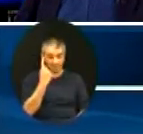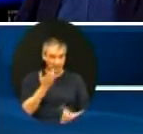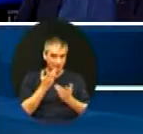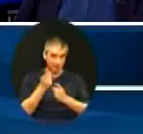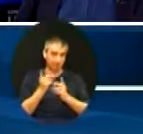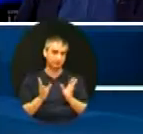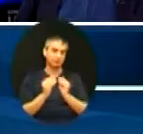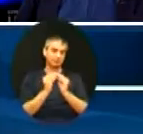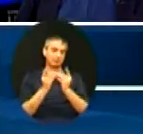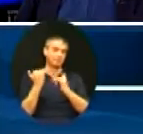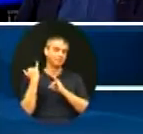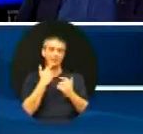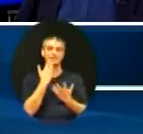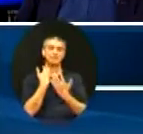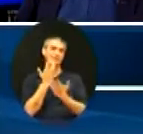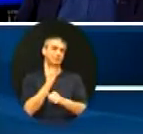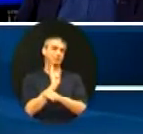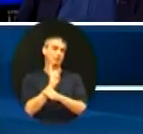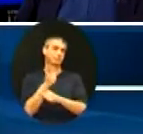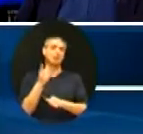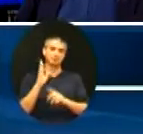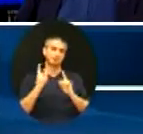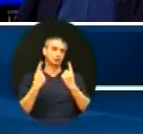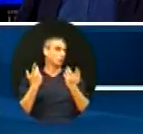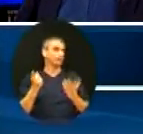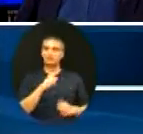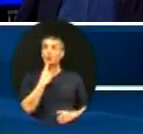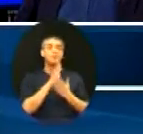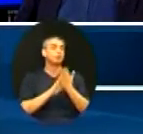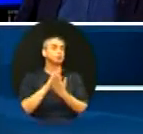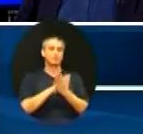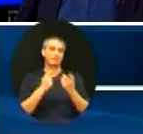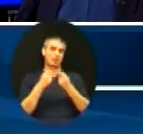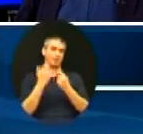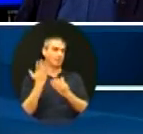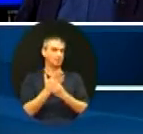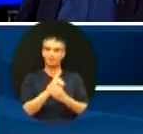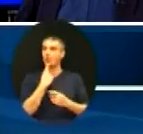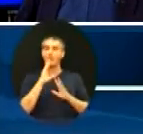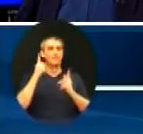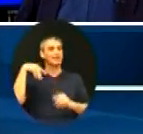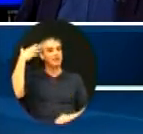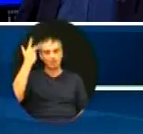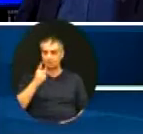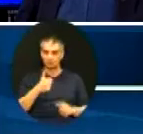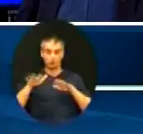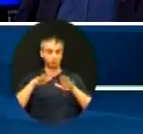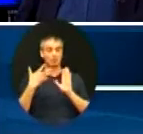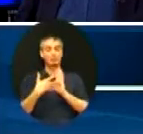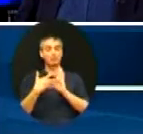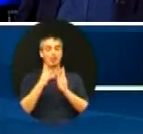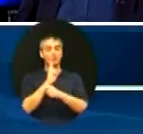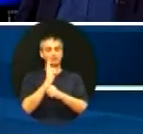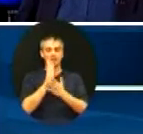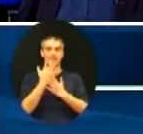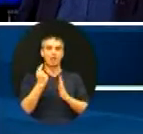אליו באמצעות הבאת הגרסה בעזרה, וזה מה שקורה, זה לא אומר כלום לגבי התיק, לא אומר מה יהיה בעתיד. ראש השאלה נחקר בעזרה